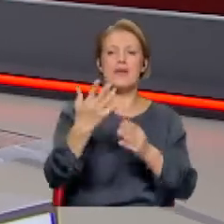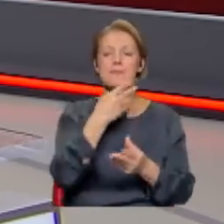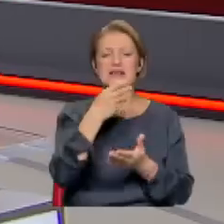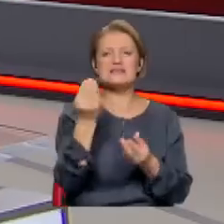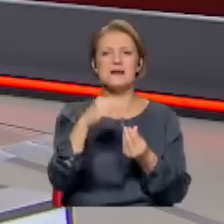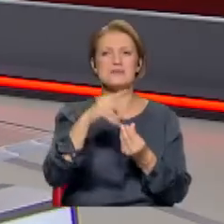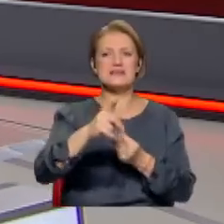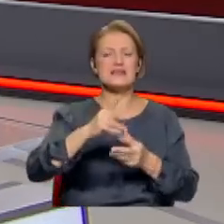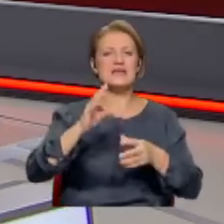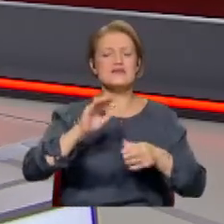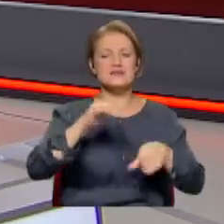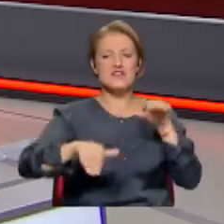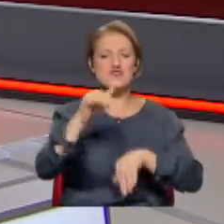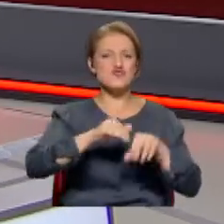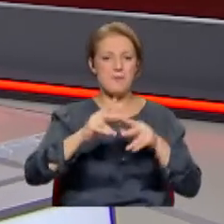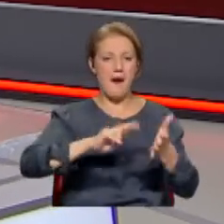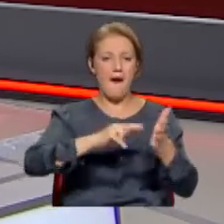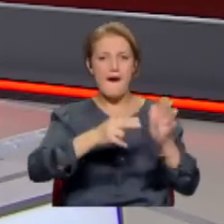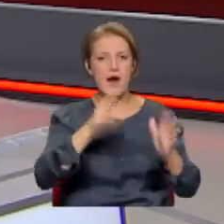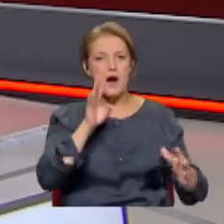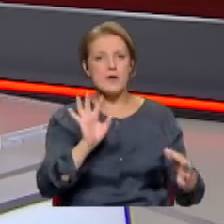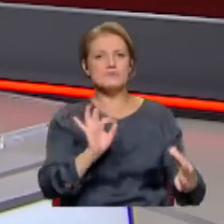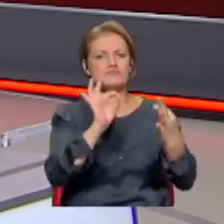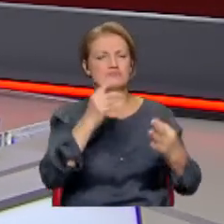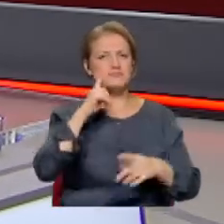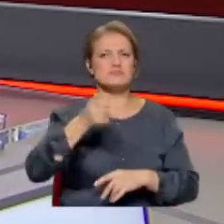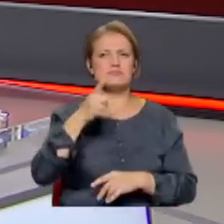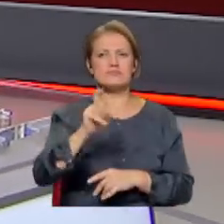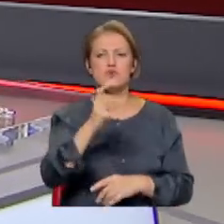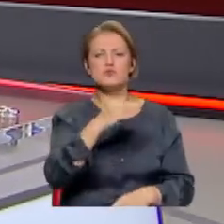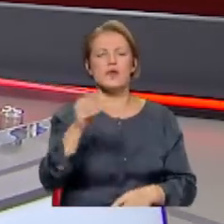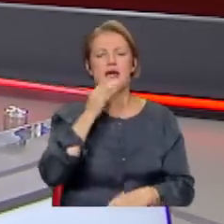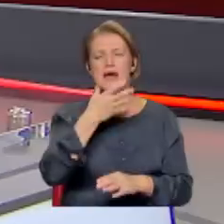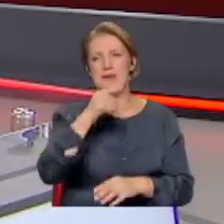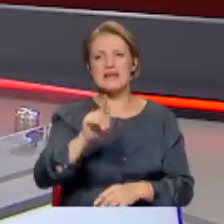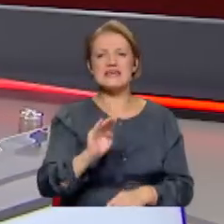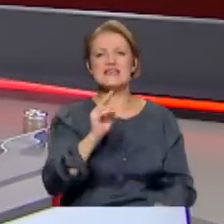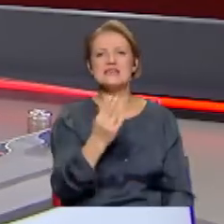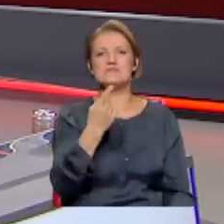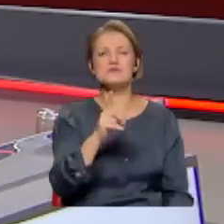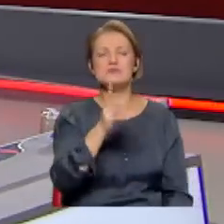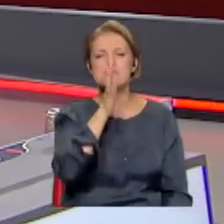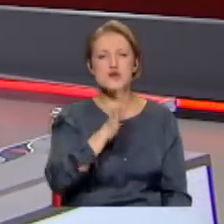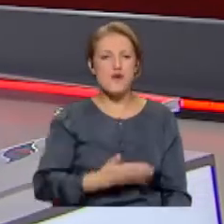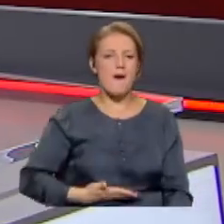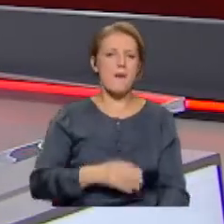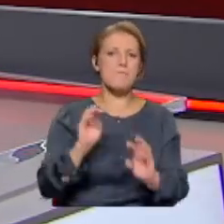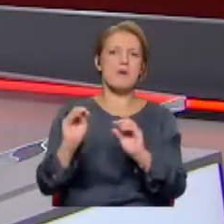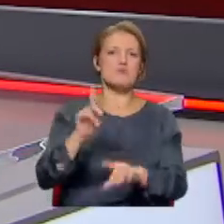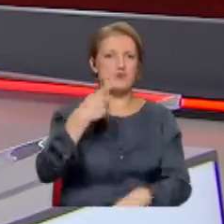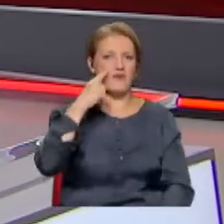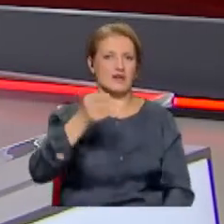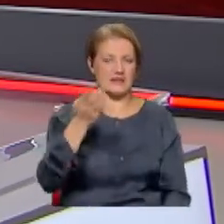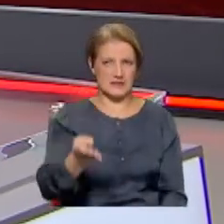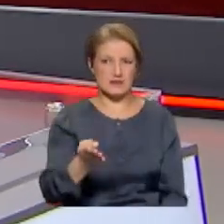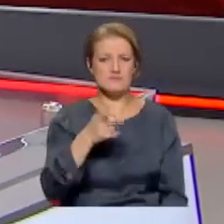zammının seçim ayarlı olduğunun farkındayız demiş. Bir izleyicimize 9 milyon emekli bu hayat pahalılığında 7500 lirayla açlığa mahkum edildik. Bunun